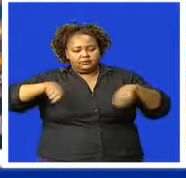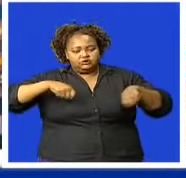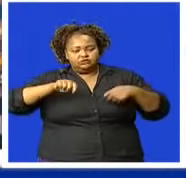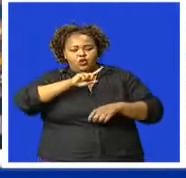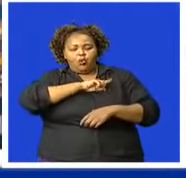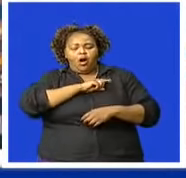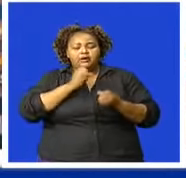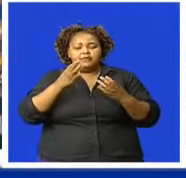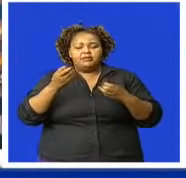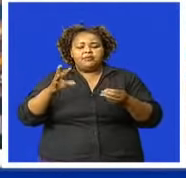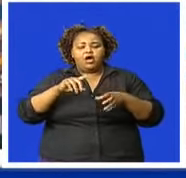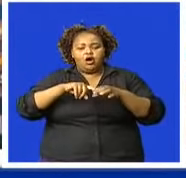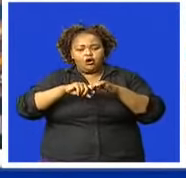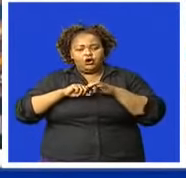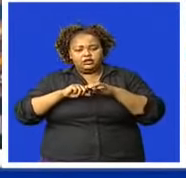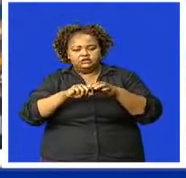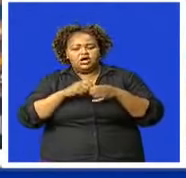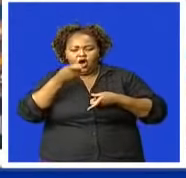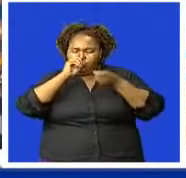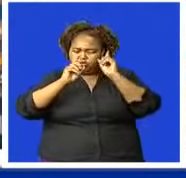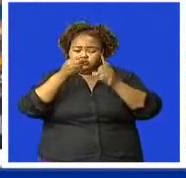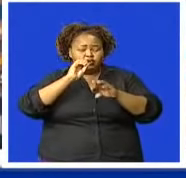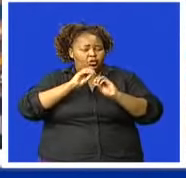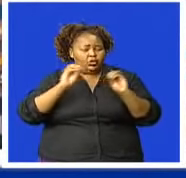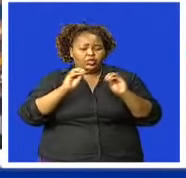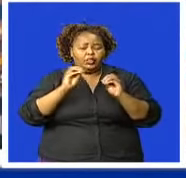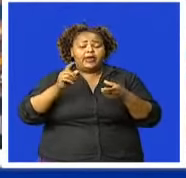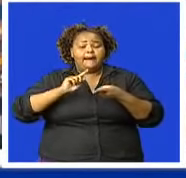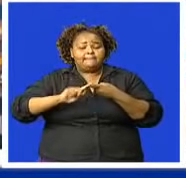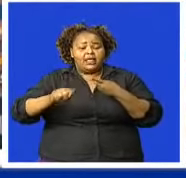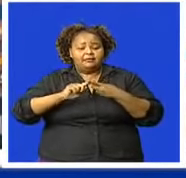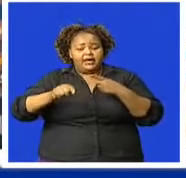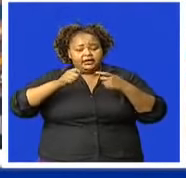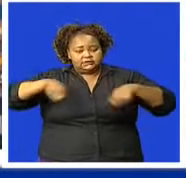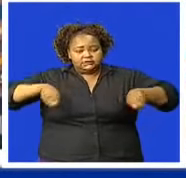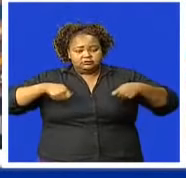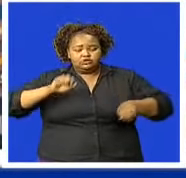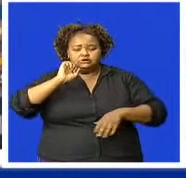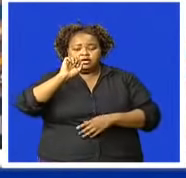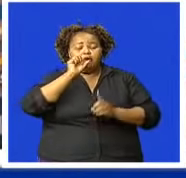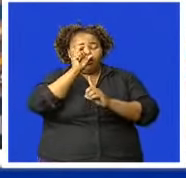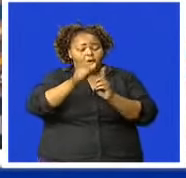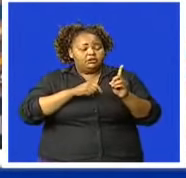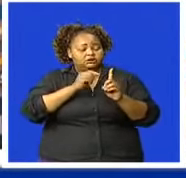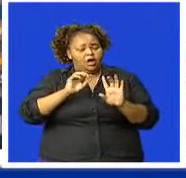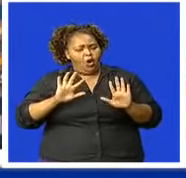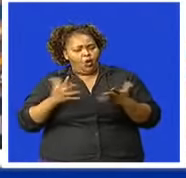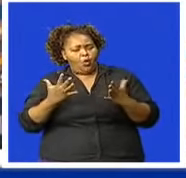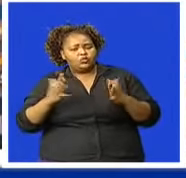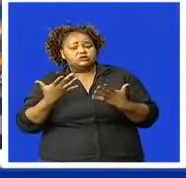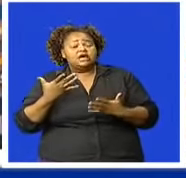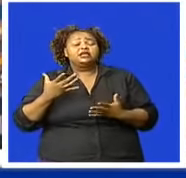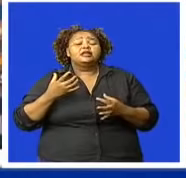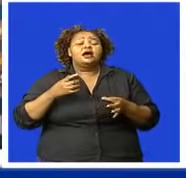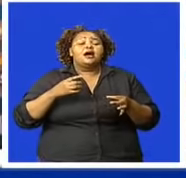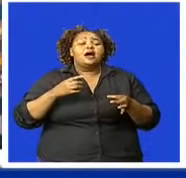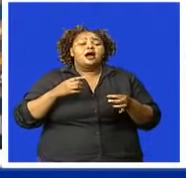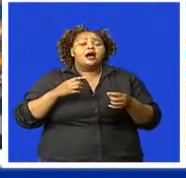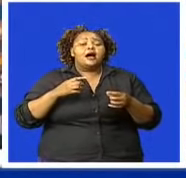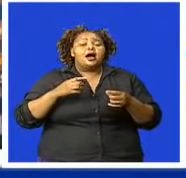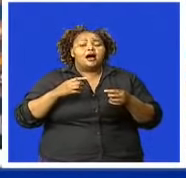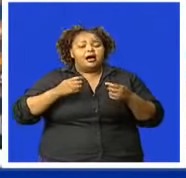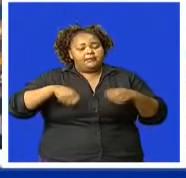letiningi tetinhlangano atikakhoni kuthola lithuba lekudlalisa imidlalo yato. Dlomo ke ukhuthatha leto lebevele ke tisebenta